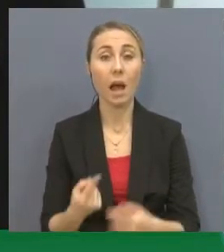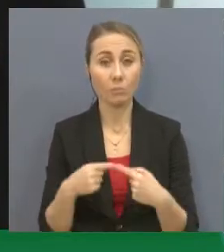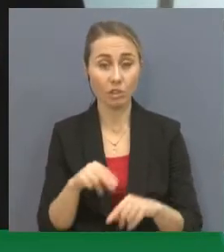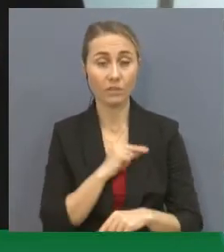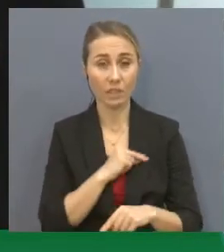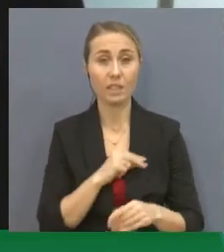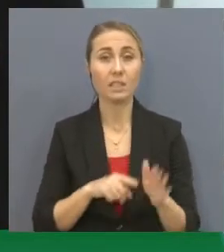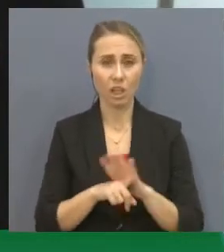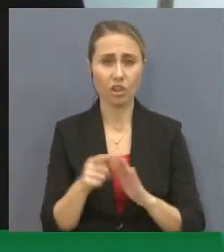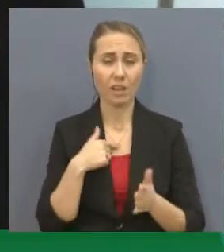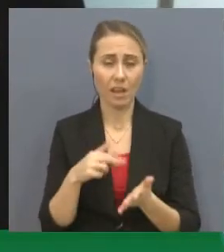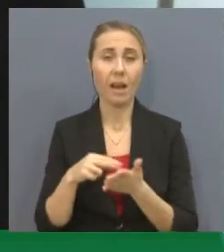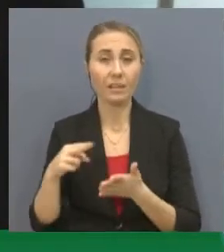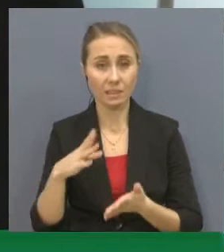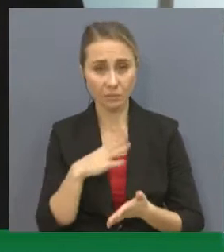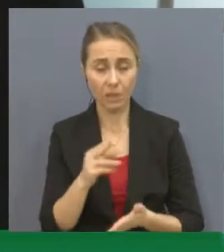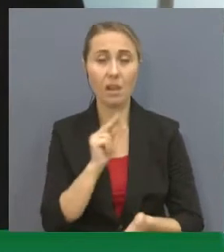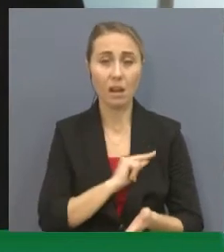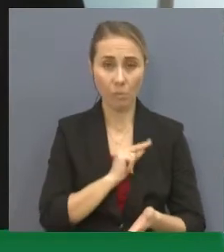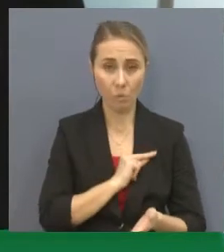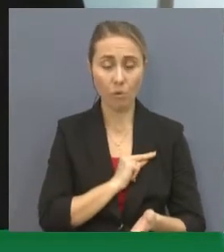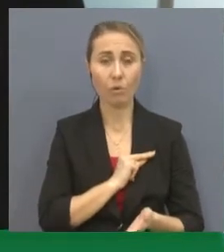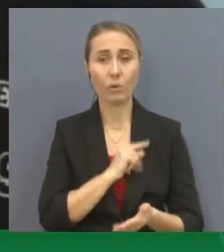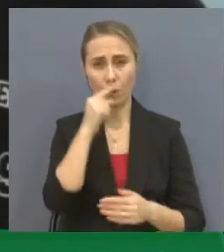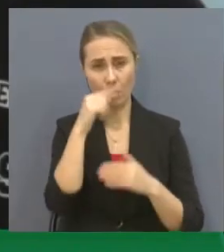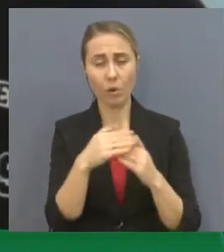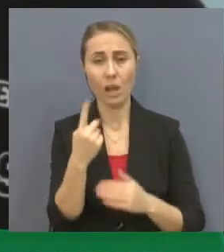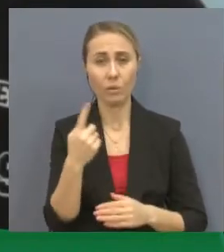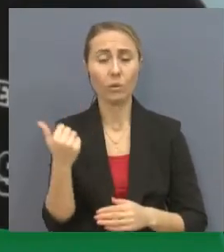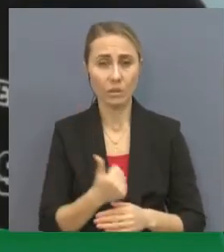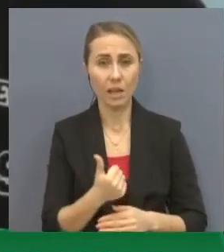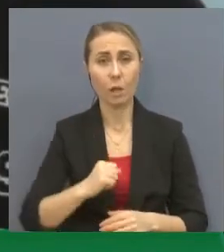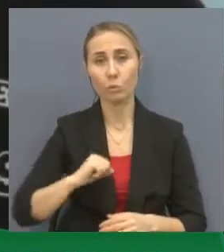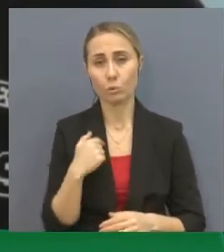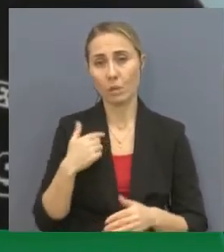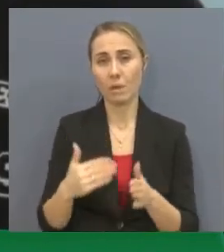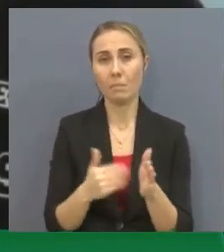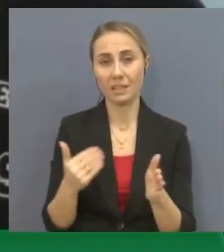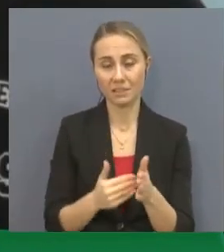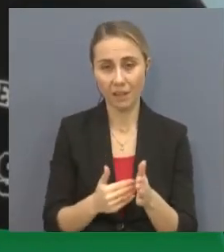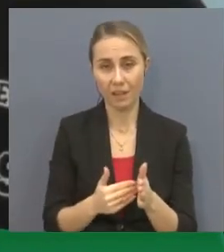трубок о итак друзья позвали